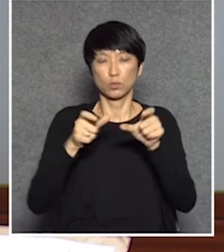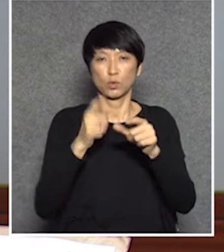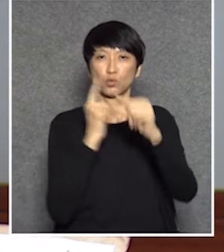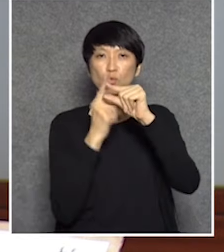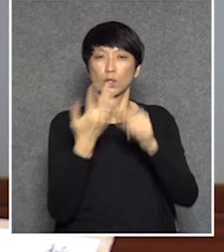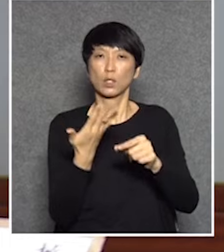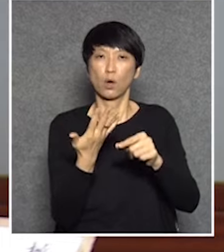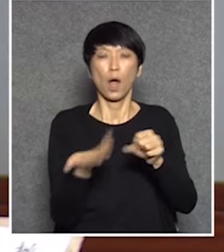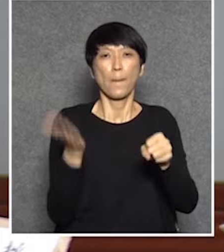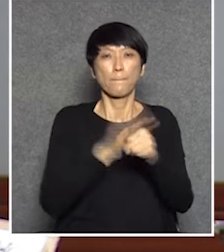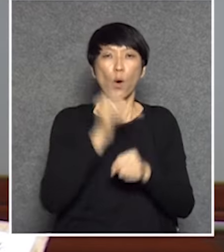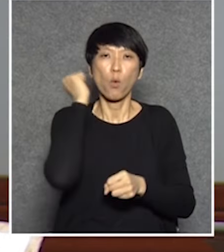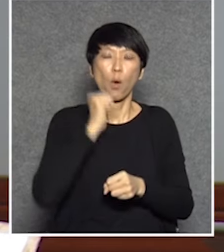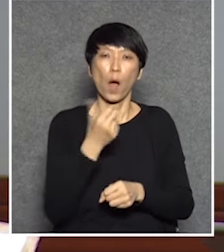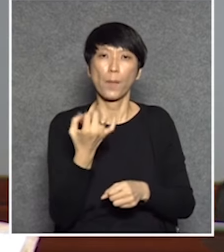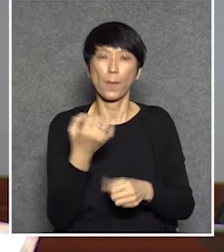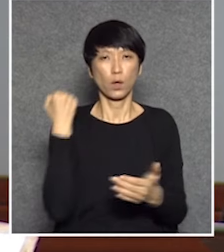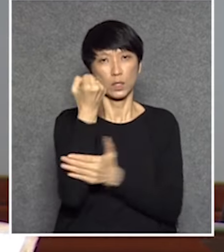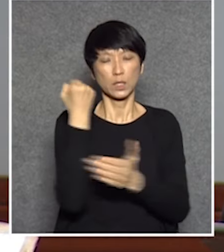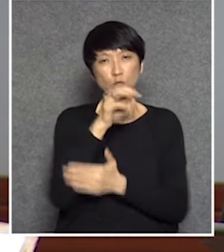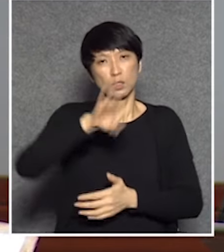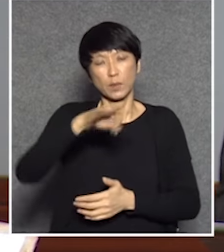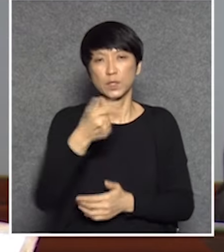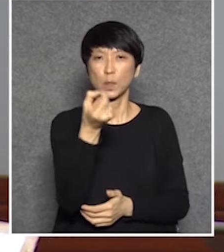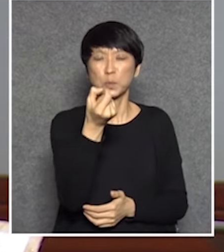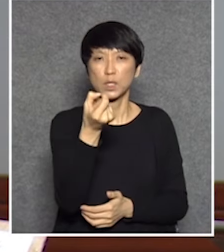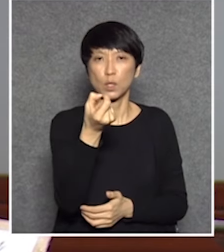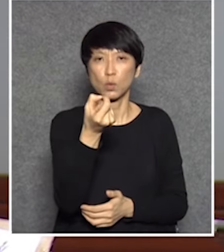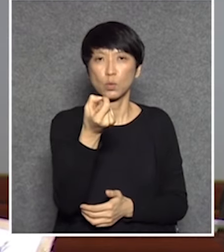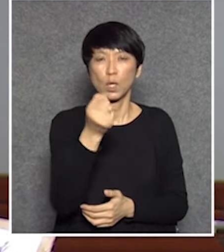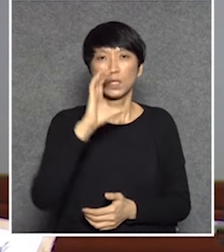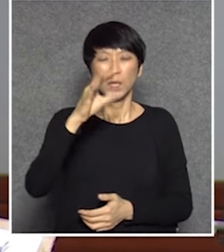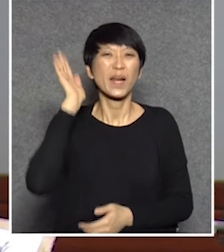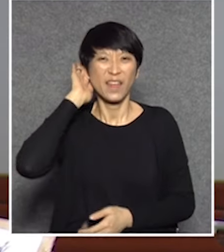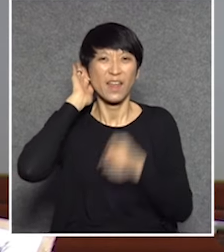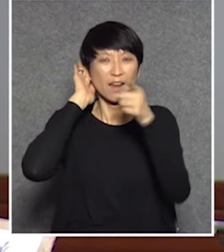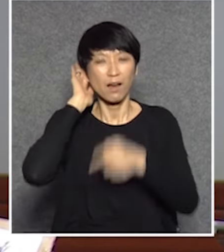該補翻俾老人家？我爭取嘅有乜錯啊？3000元咁少，陳建波聽嘢啦，你